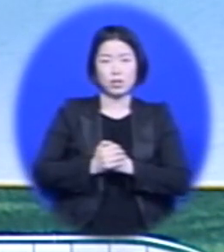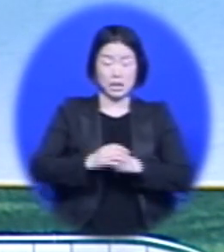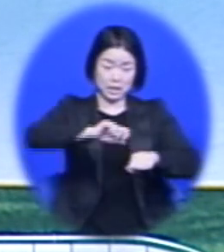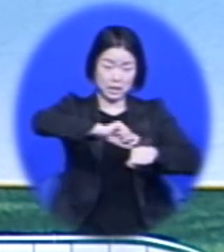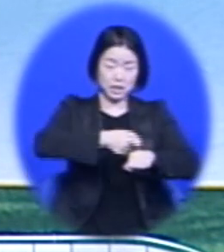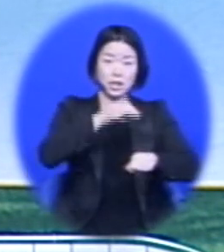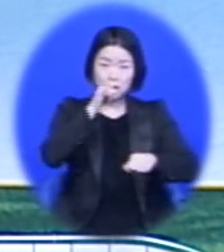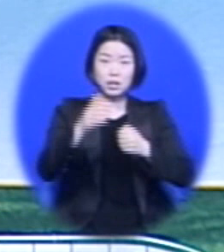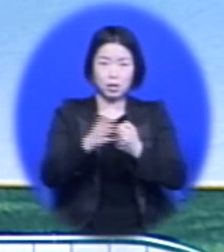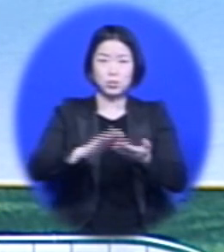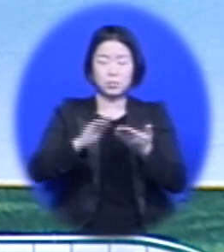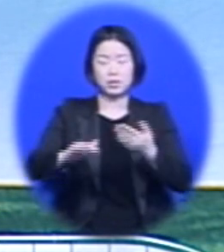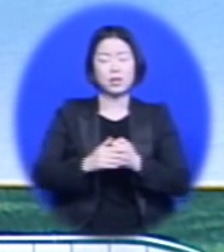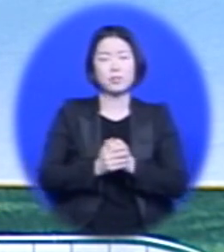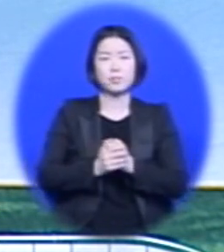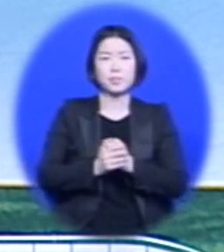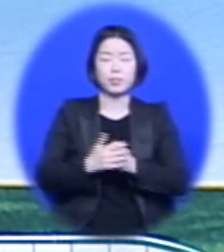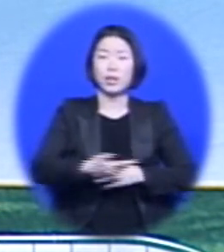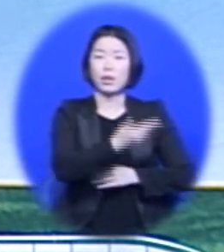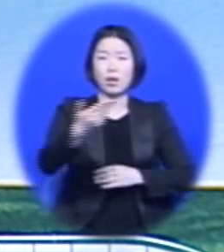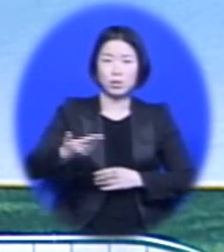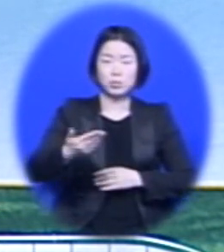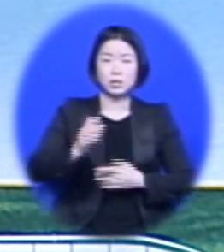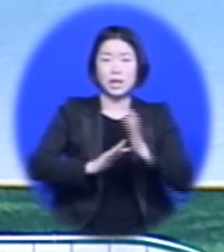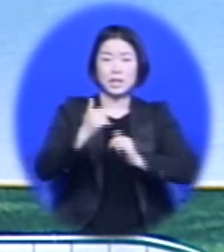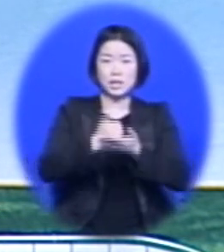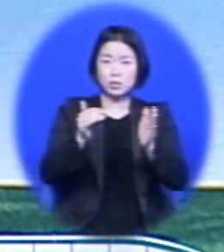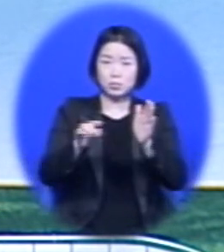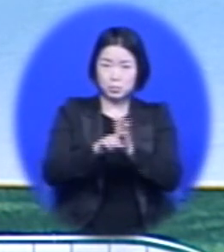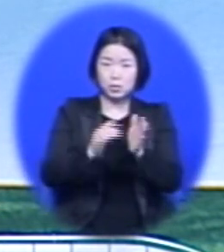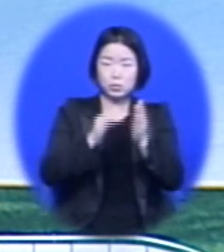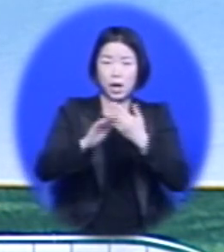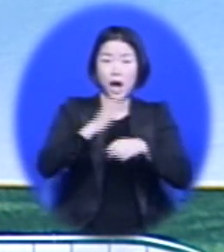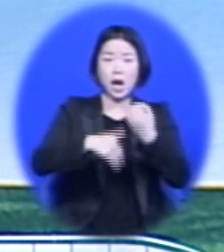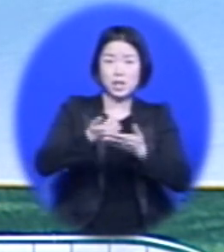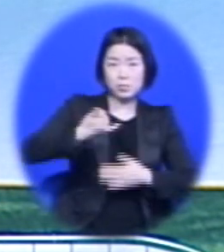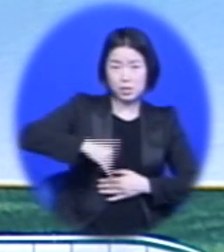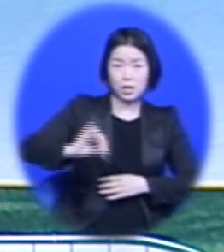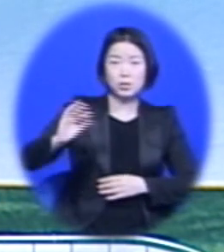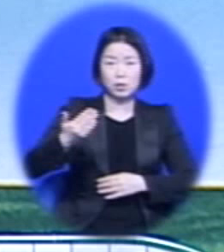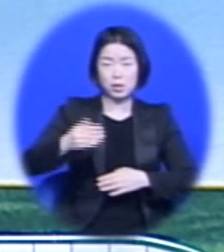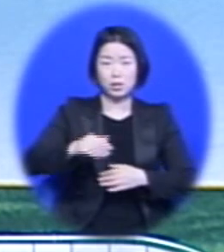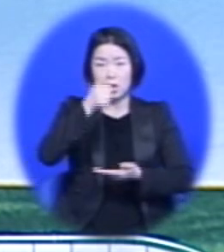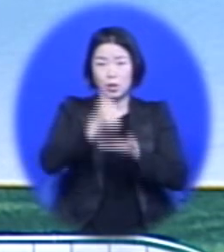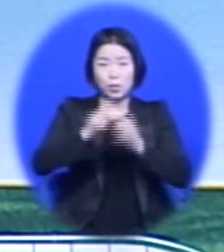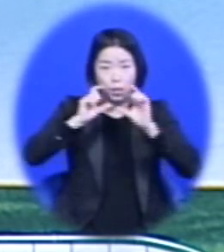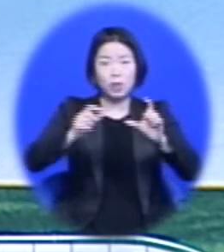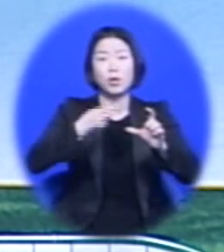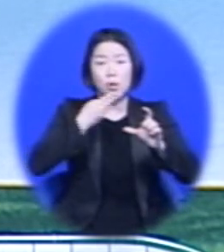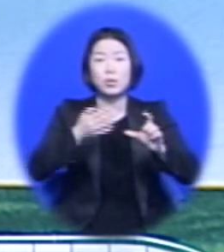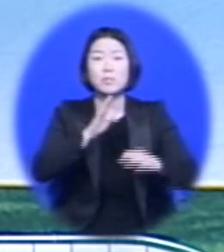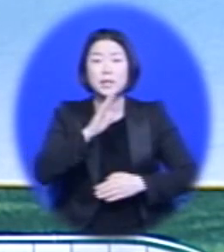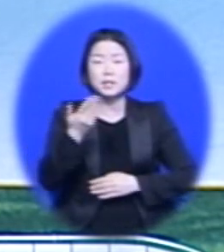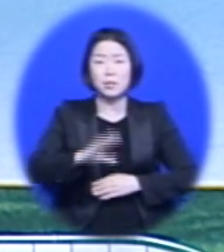징계가 있기 때문입니다. 여러분, 우리가 예수를 믿고 하나님의 자녀가 되면 정죄받지 않지만